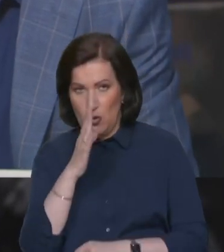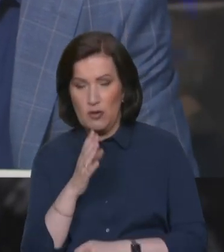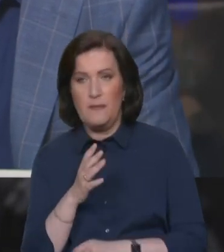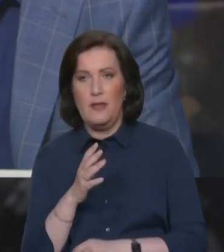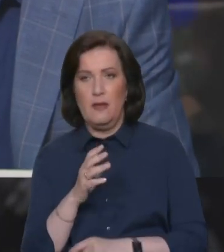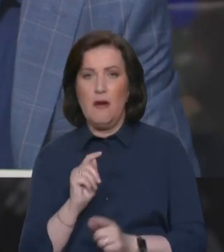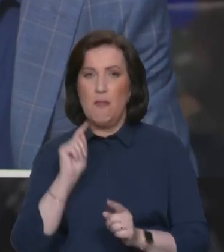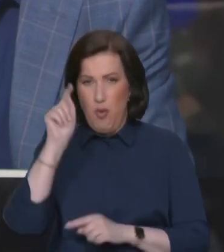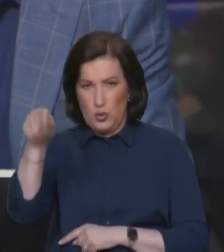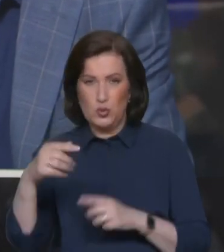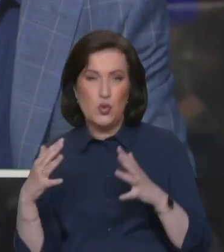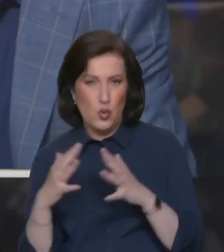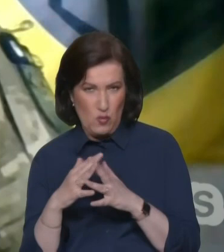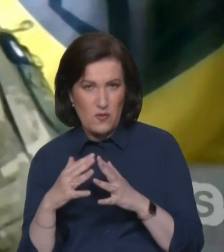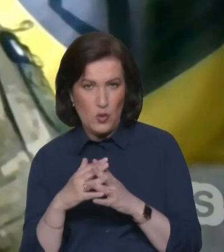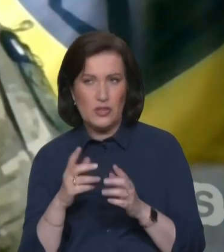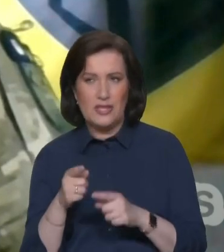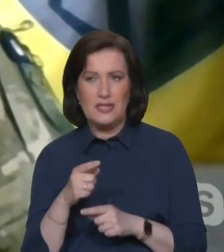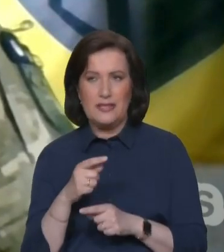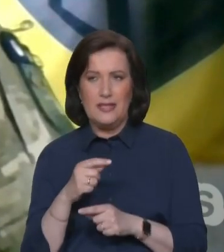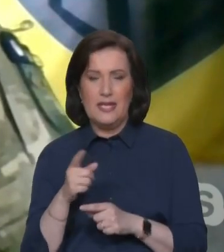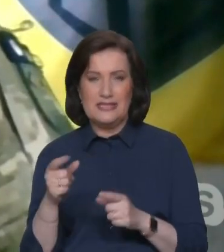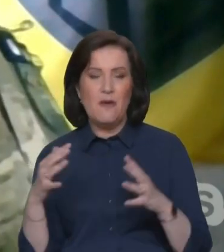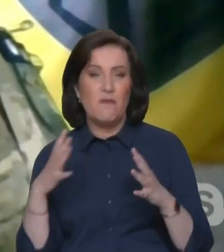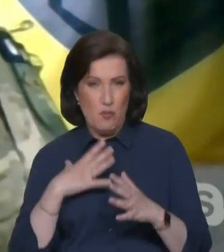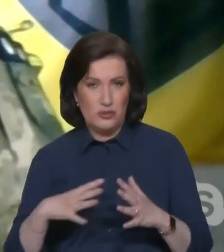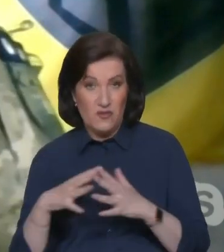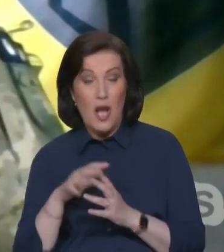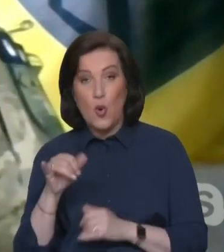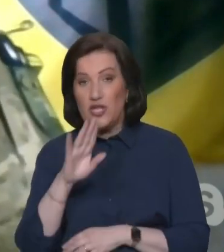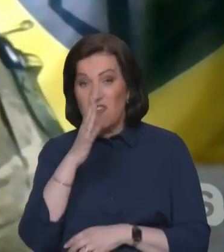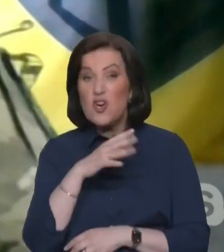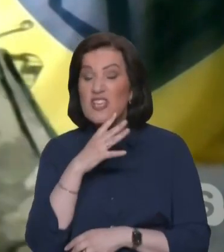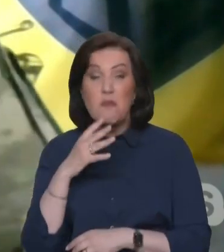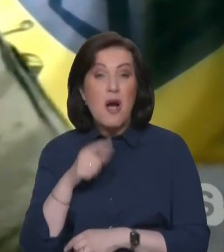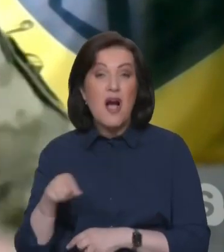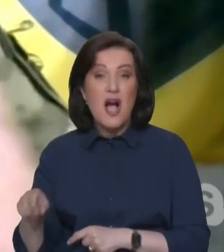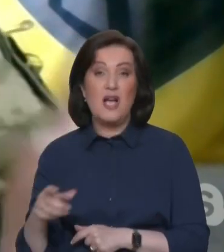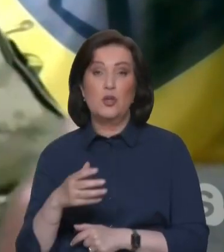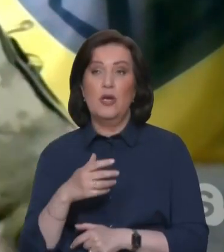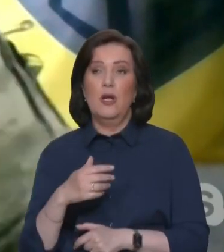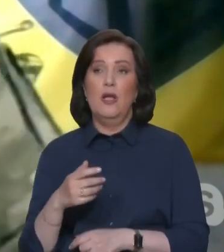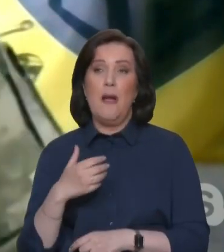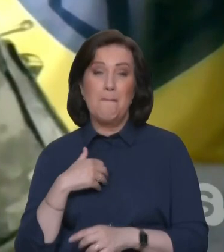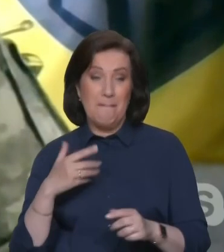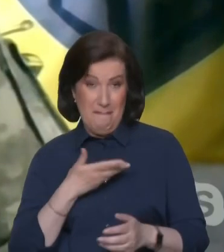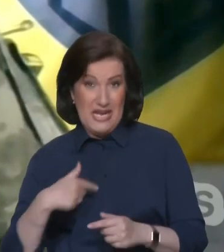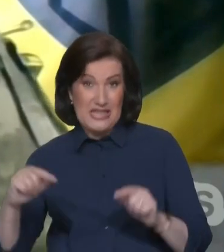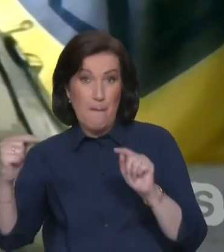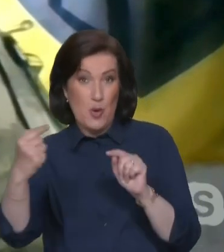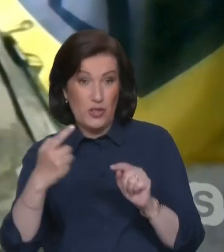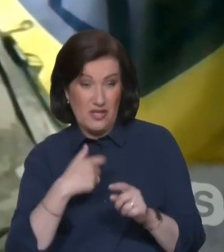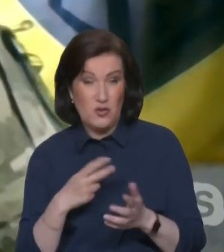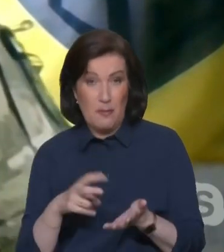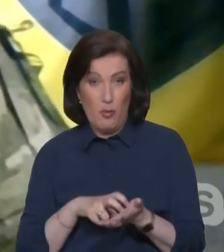ворог по ту сторону фронту, так, і ти мусиш з ним воювати, а у них ворогів багато, у них ворог ми напроти них, ну, якого